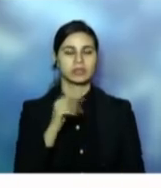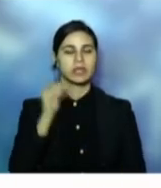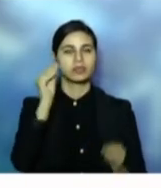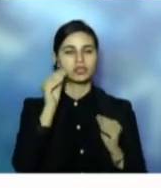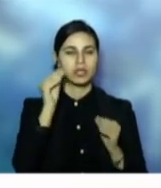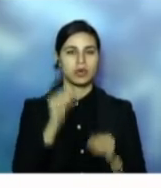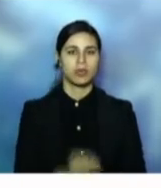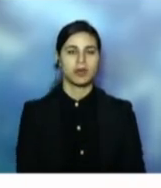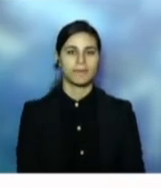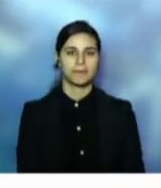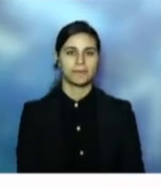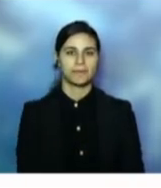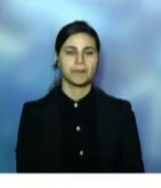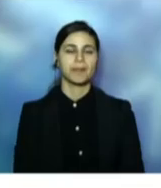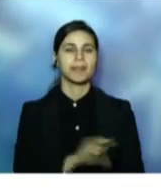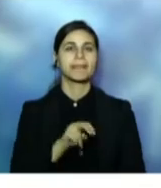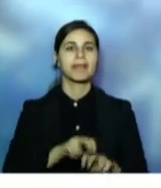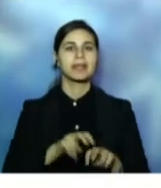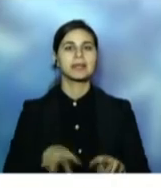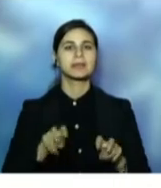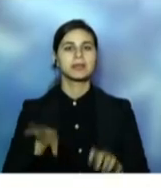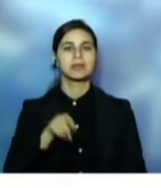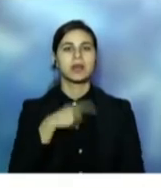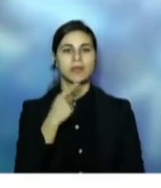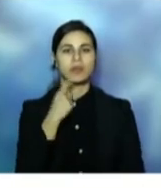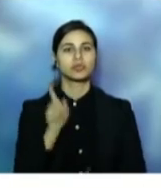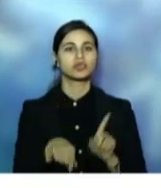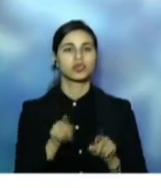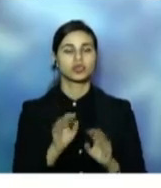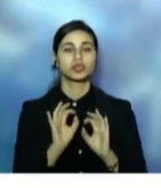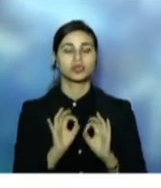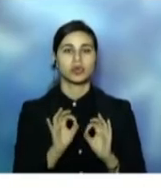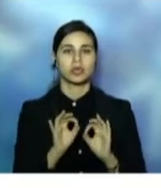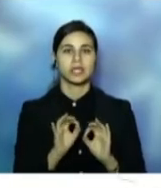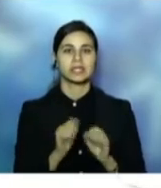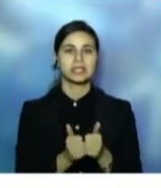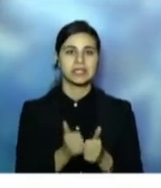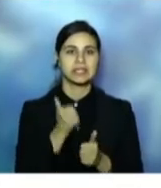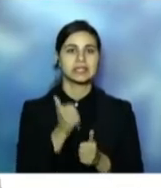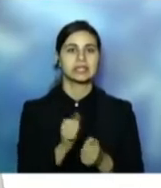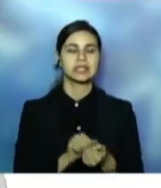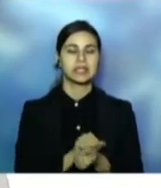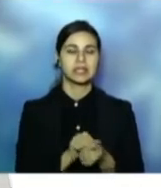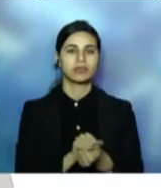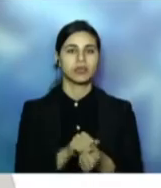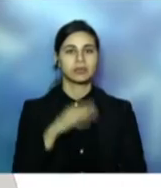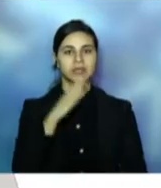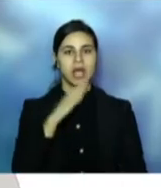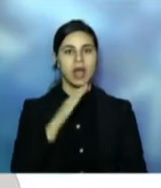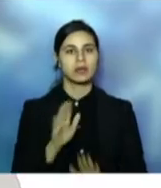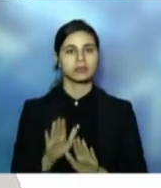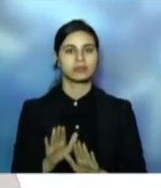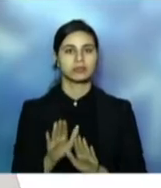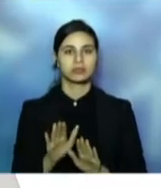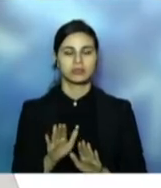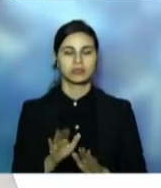მსჯელობა ნუტრიციოლოგებს შორის მიზანშეწონილია ზოგჯერ სწორედ წინასწარ დამუშავებული წყალში